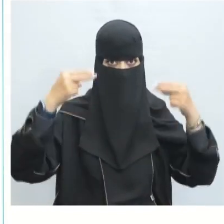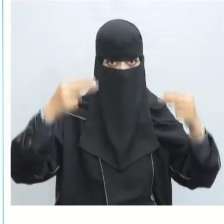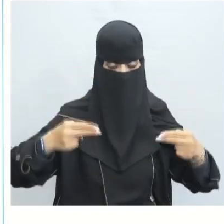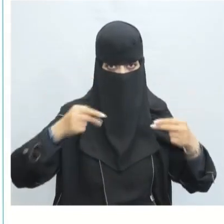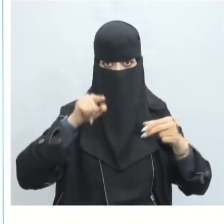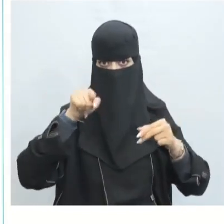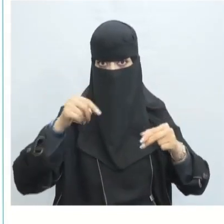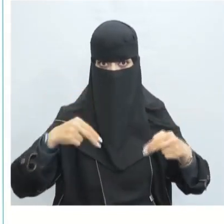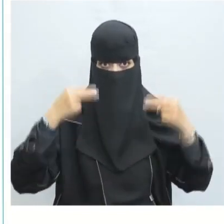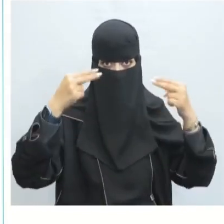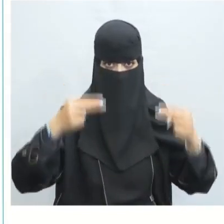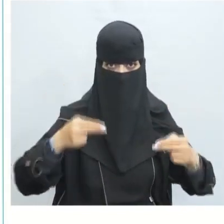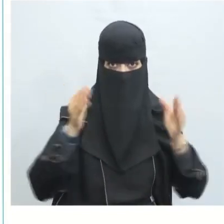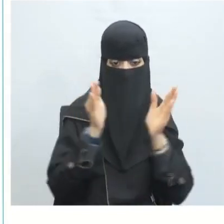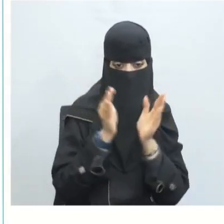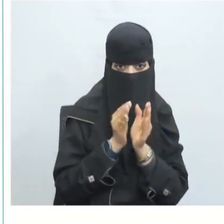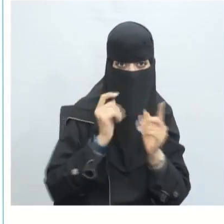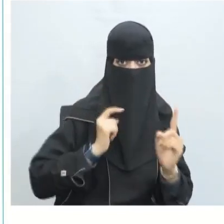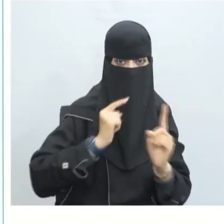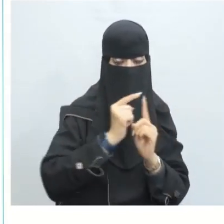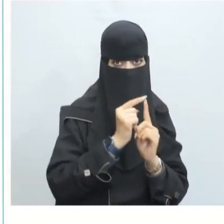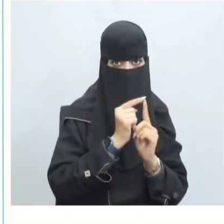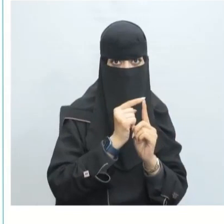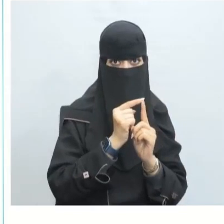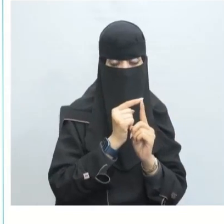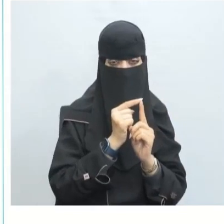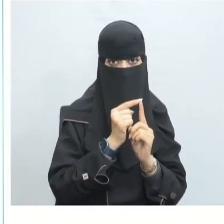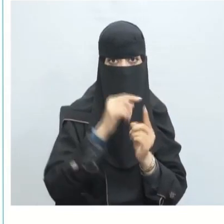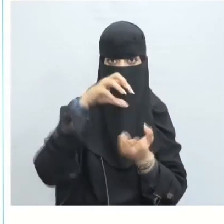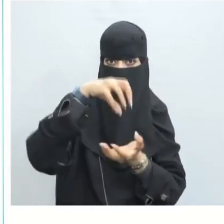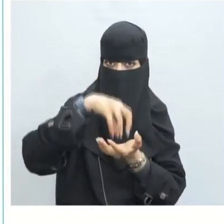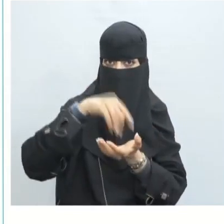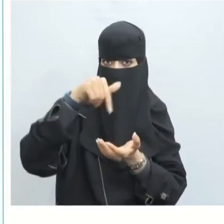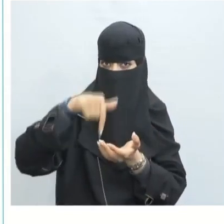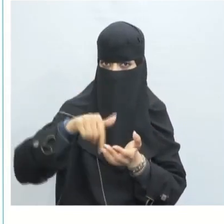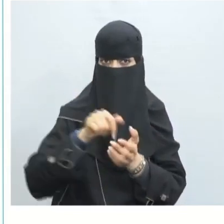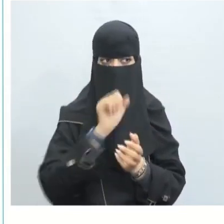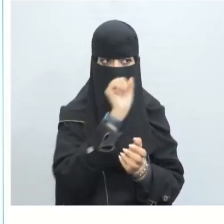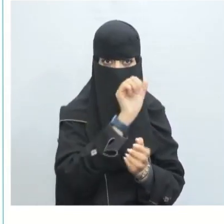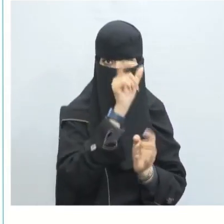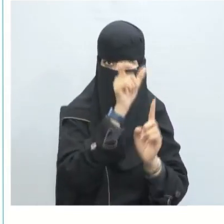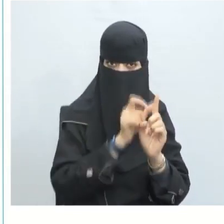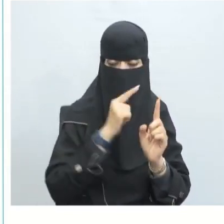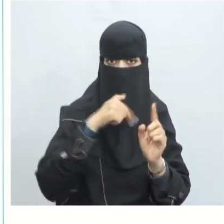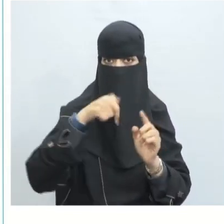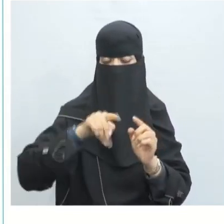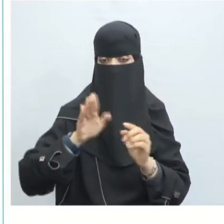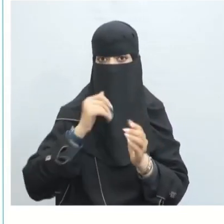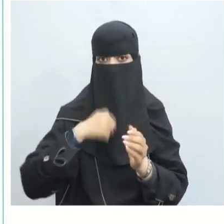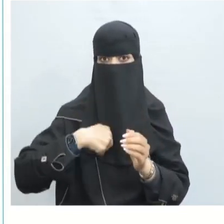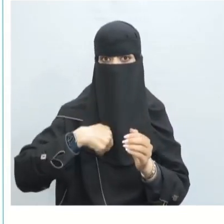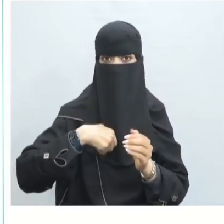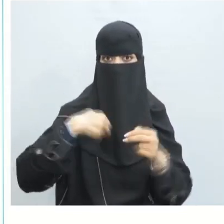فعاليه صغرى نستهدف فيها مثلا موقع محلي او شخصي ام رئيسه نستهدف